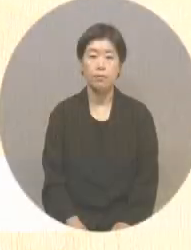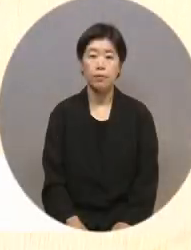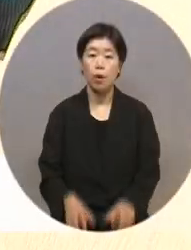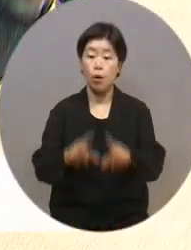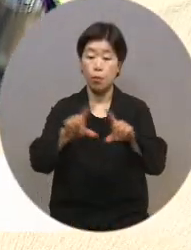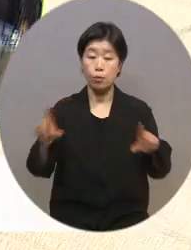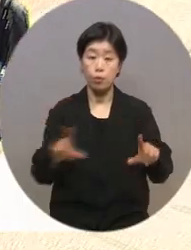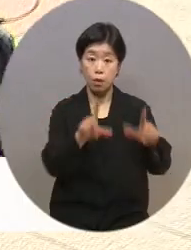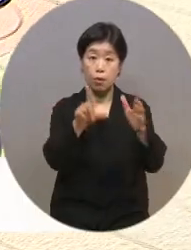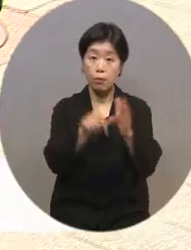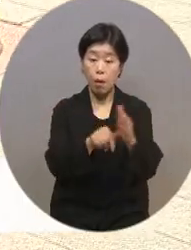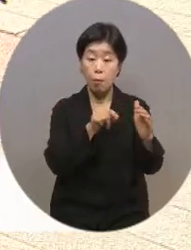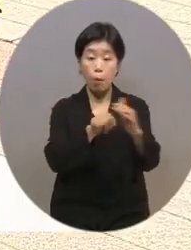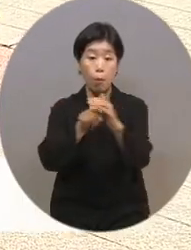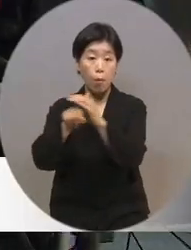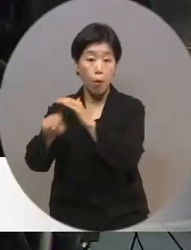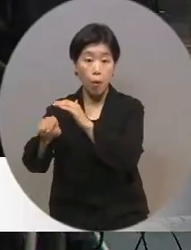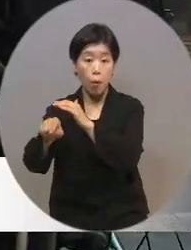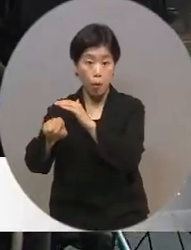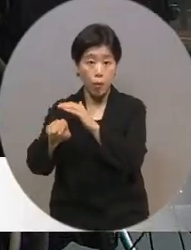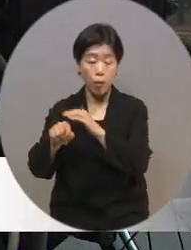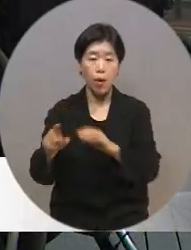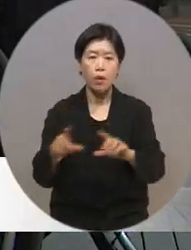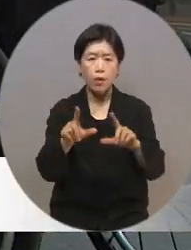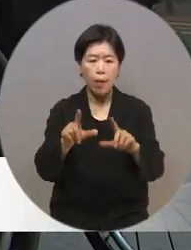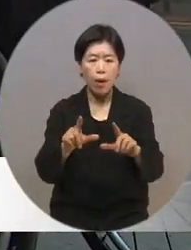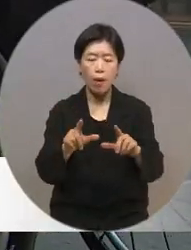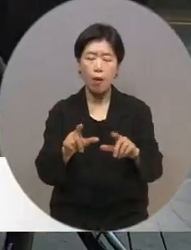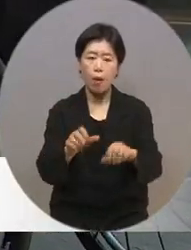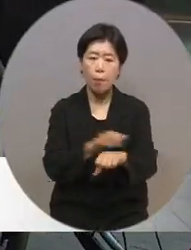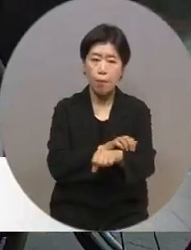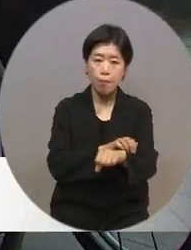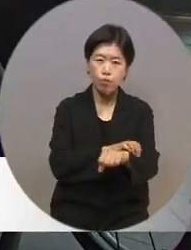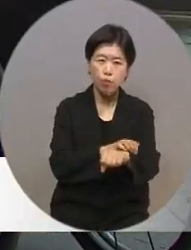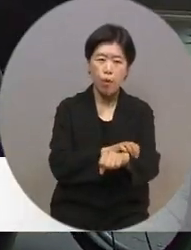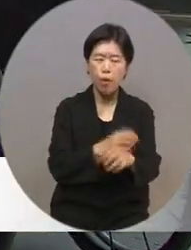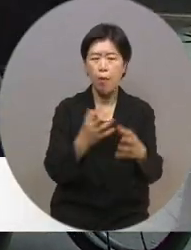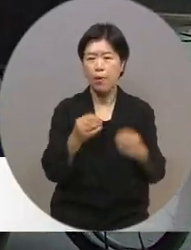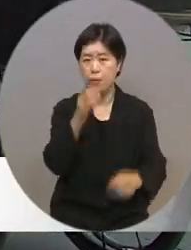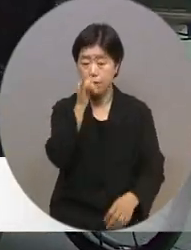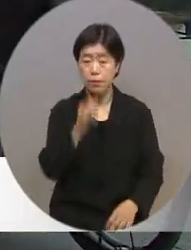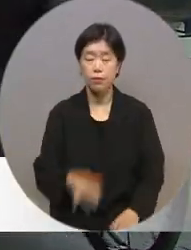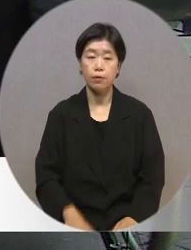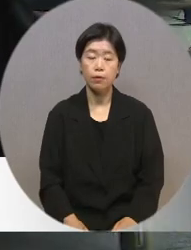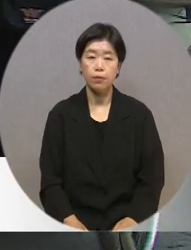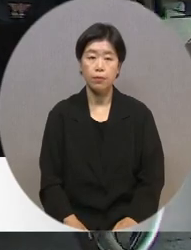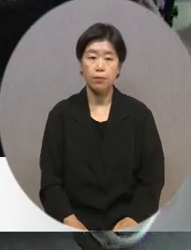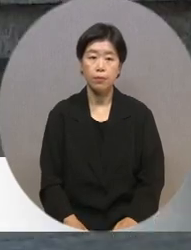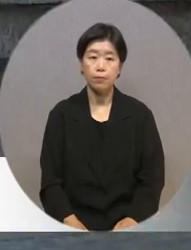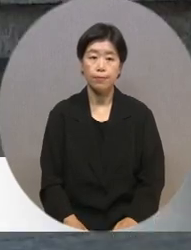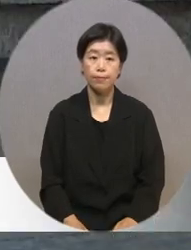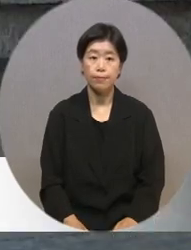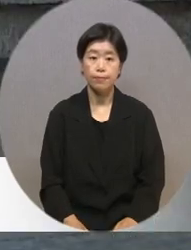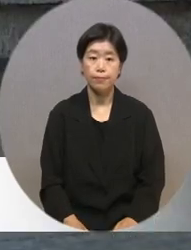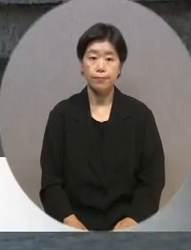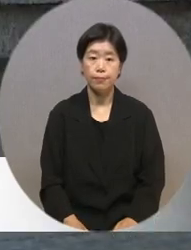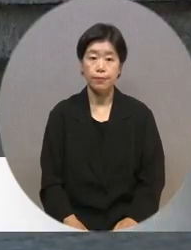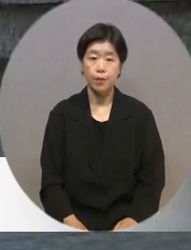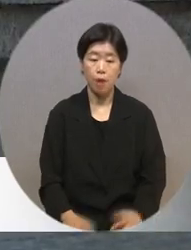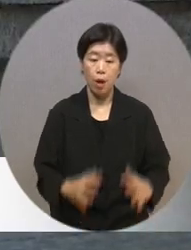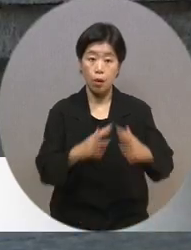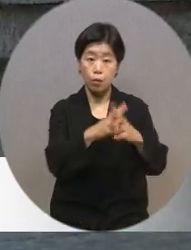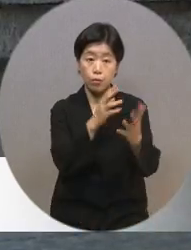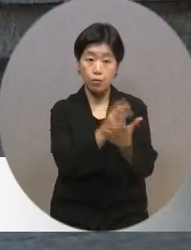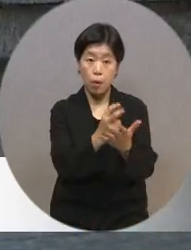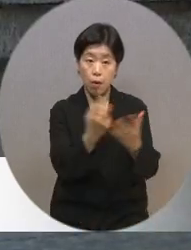일상생활에서 찾는 가까운 생활시설을 이용하지 못하거나 불편을 겪는 사람들이 여전히 많습니다. 건축법 개정